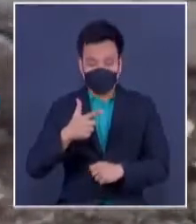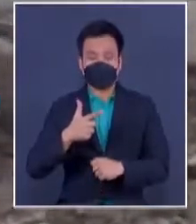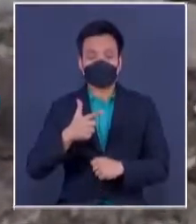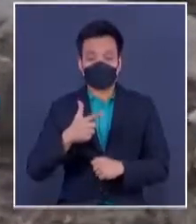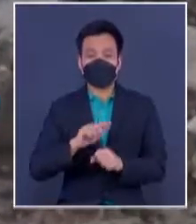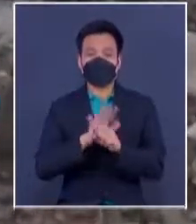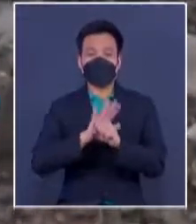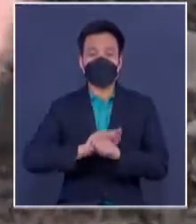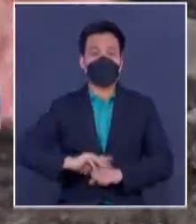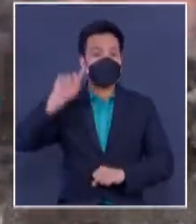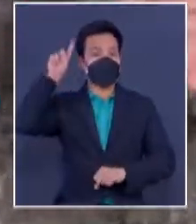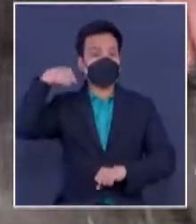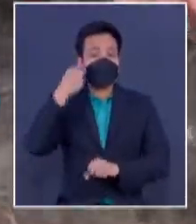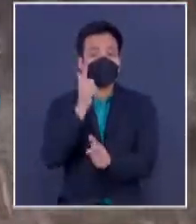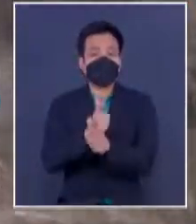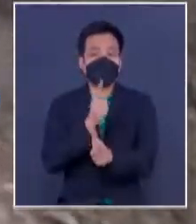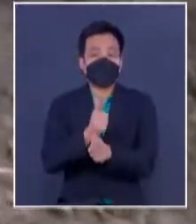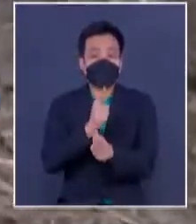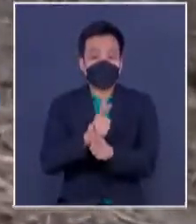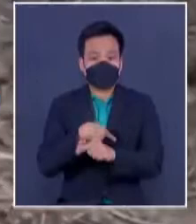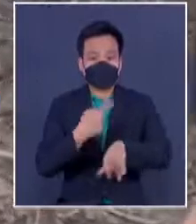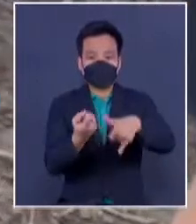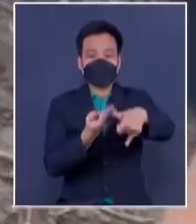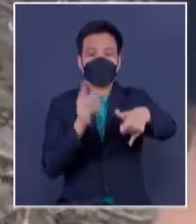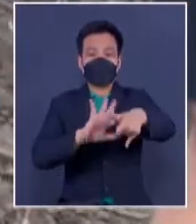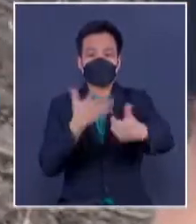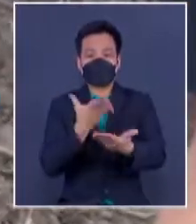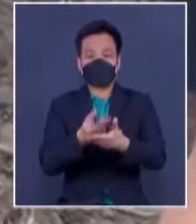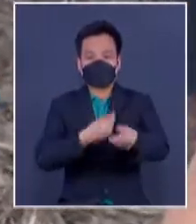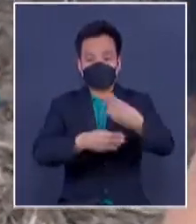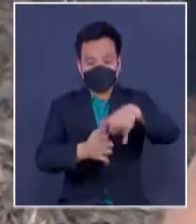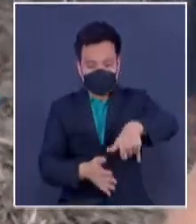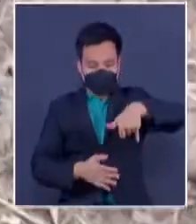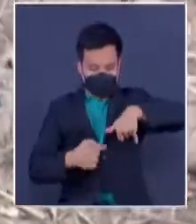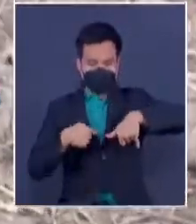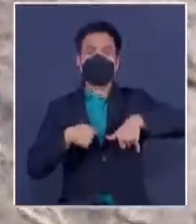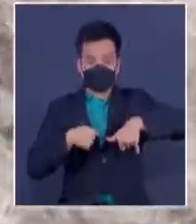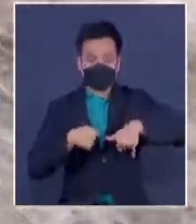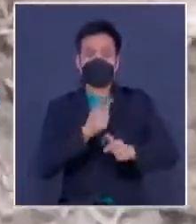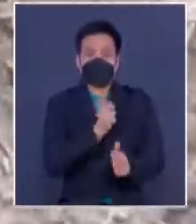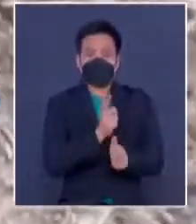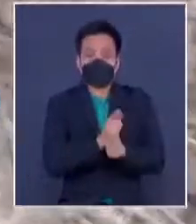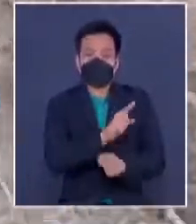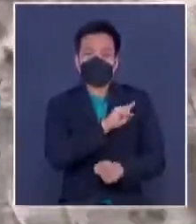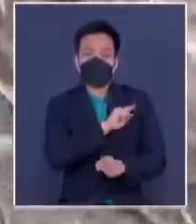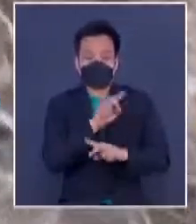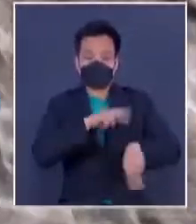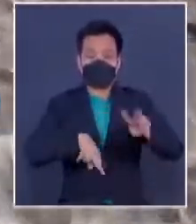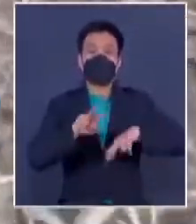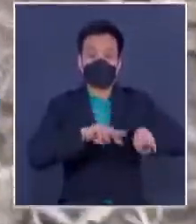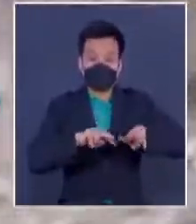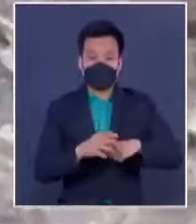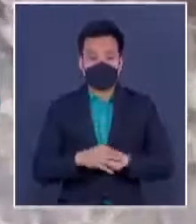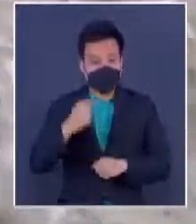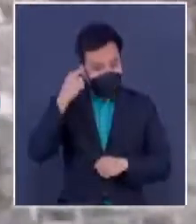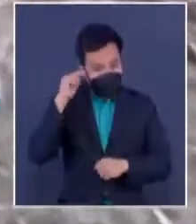าถ่ายชีวิตเอาไว้แล้วก็เอามาให้ผู้ดูแลสุสานคนนี้แหละครับคือคุณกันเนี่ยเขาดูแลนะครับควายตัวนี้ราคา